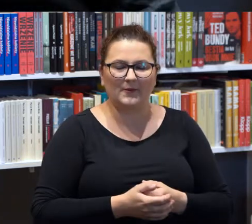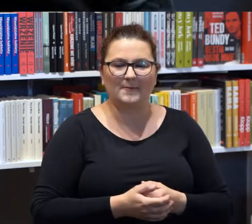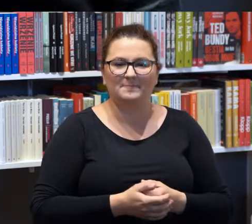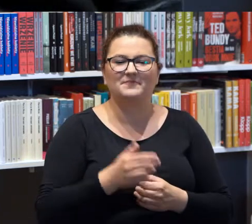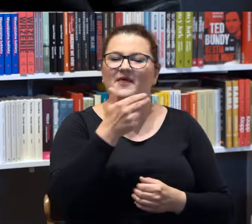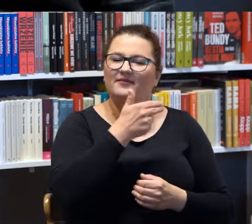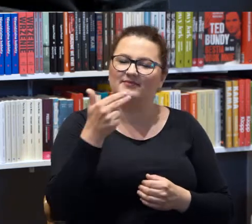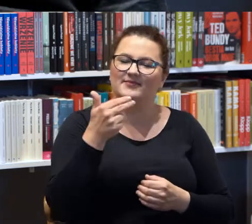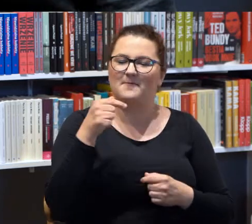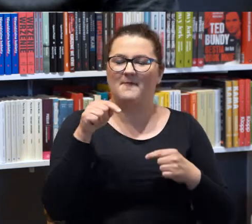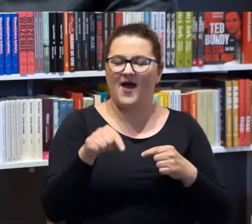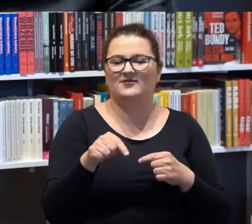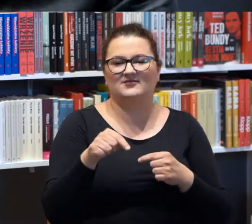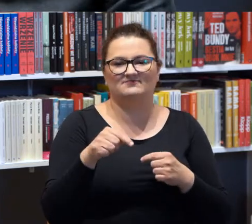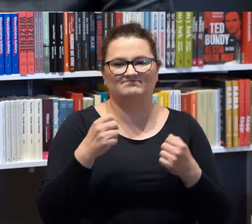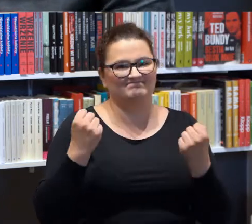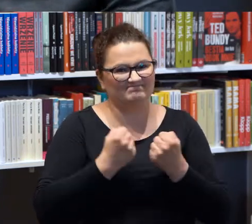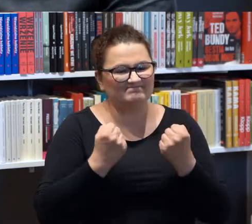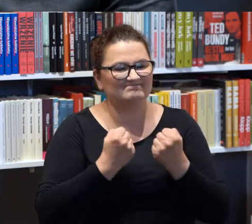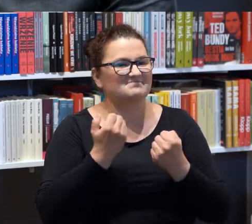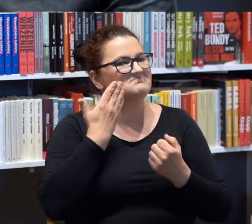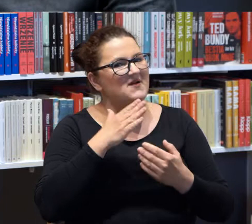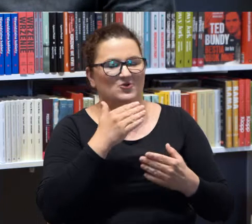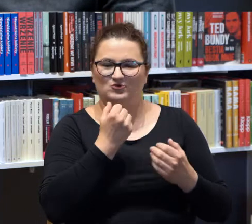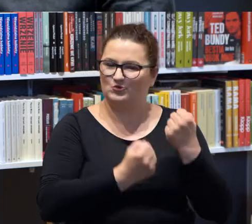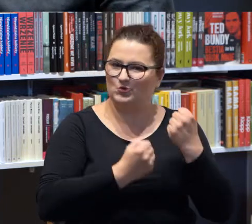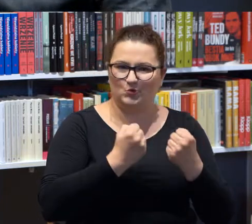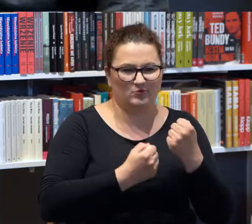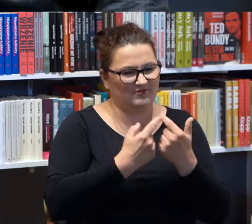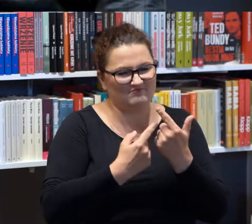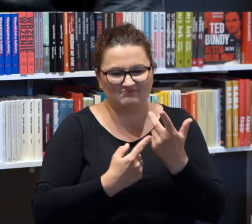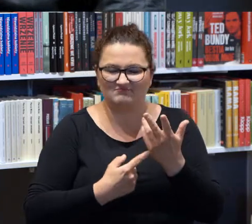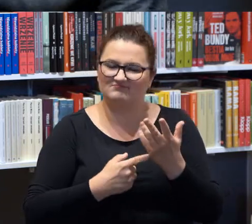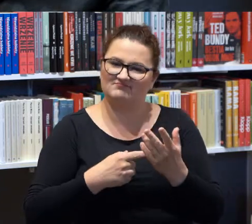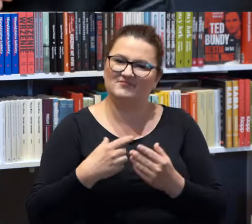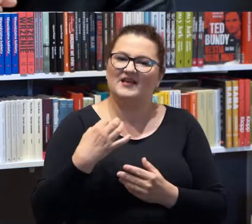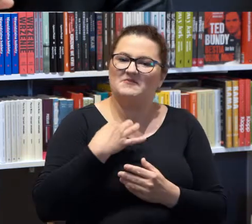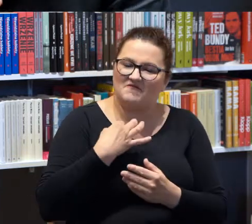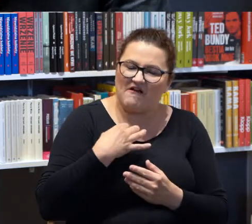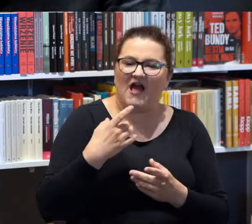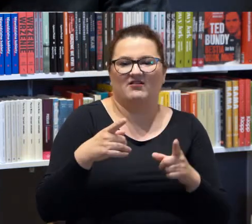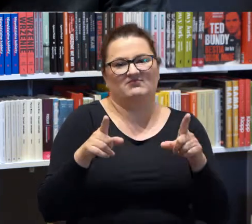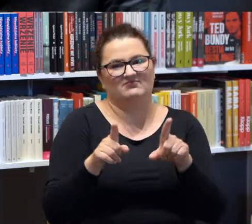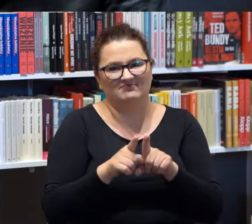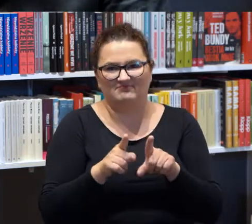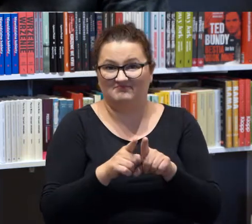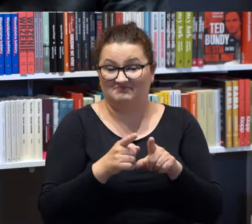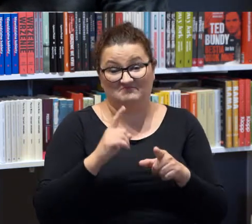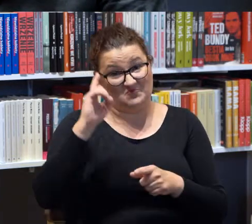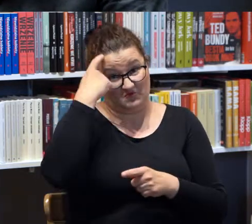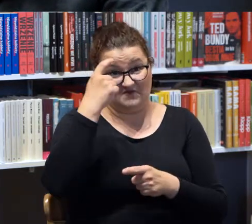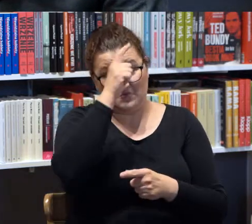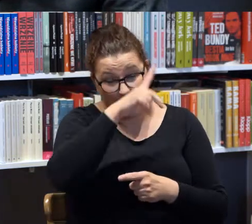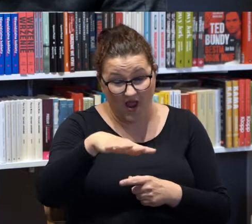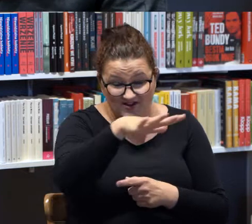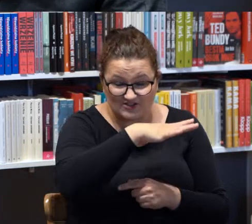Dotyka bardzo, bardzo trudnych tematów, nie tylko indywidualnie, a może przede wszystkim